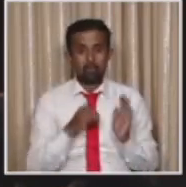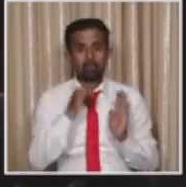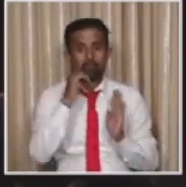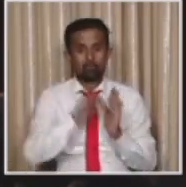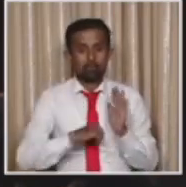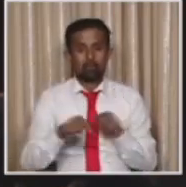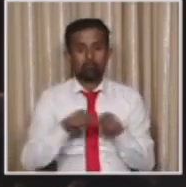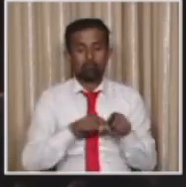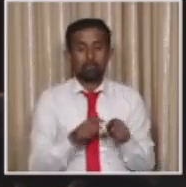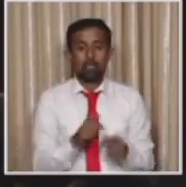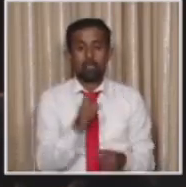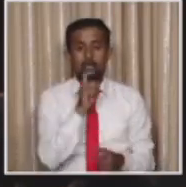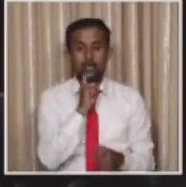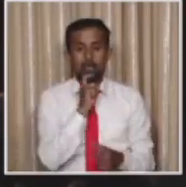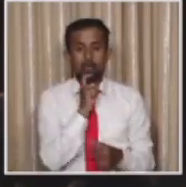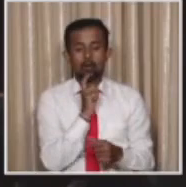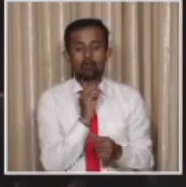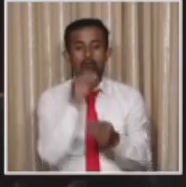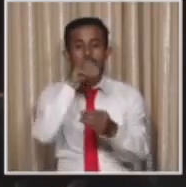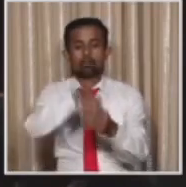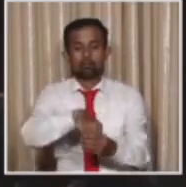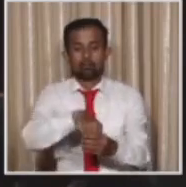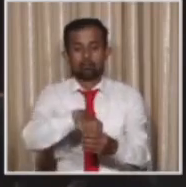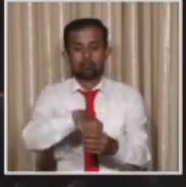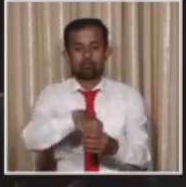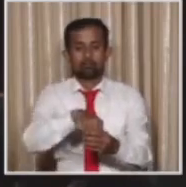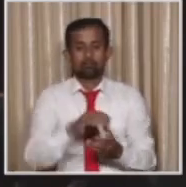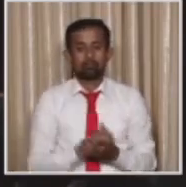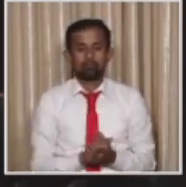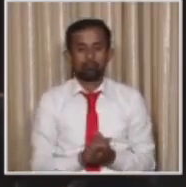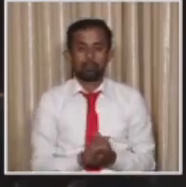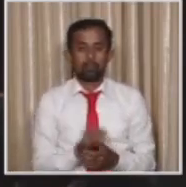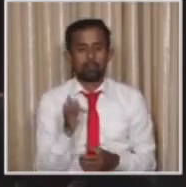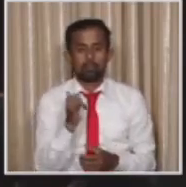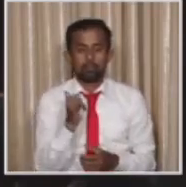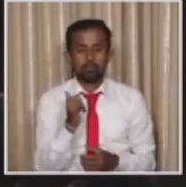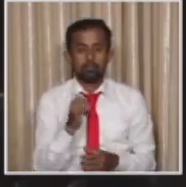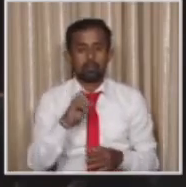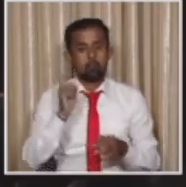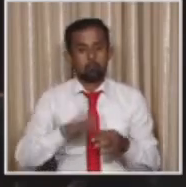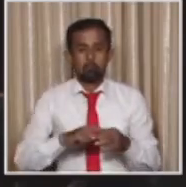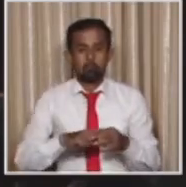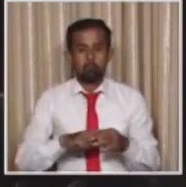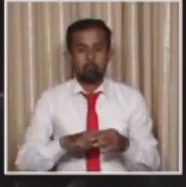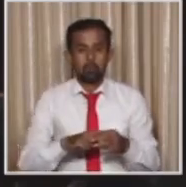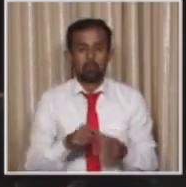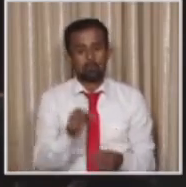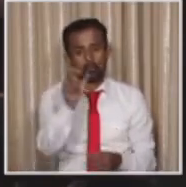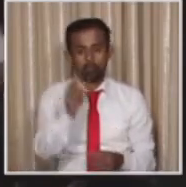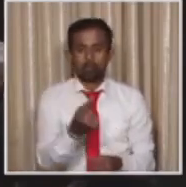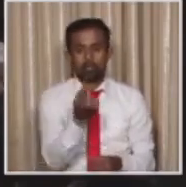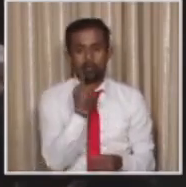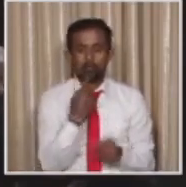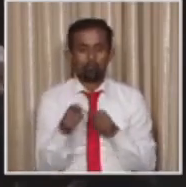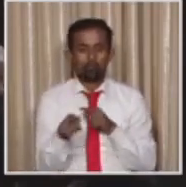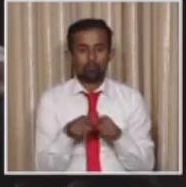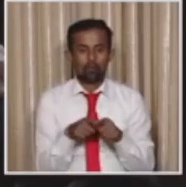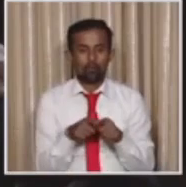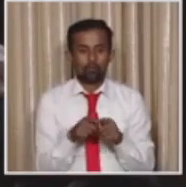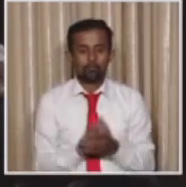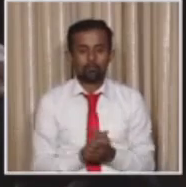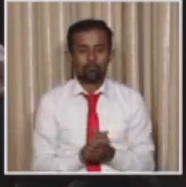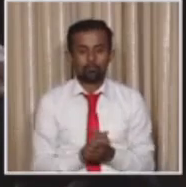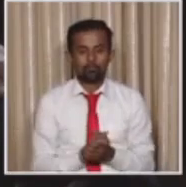අය කරගන්නා නඩුවට අතුලත් කරගන්න. එතකොට බැරි වෙලාවත් මොකක් හරි ප්‍රශ්නයක් වෙලා දැන් ඔබතුමාද කියන විදිහට